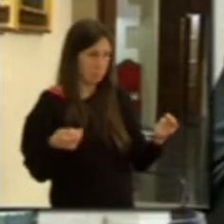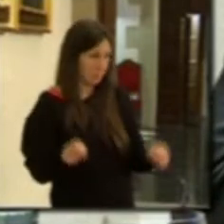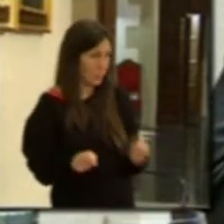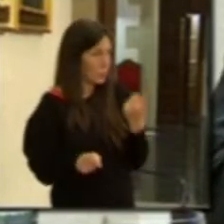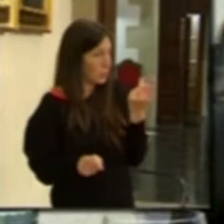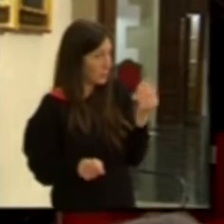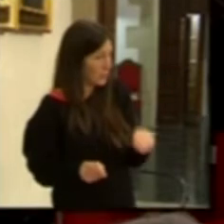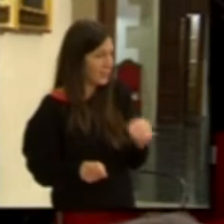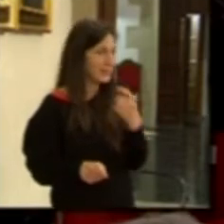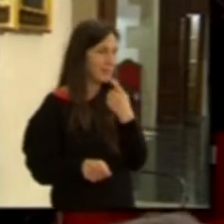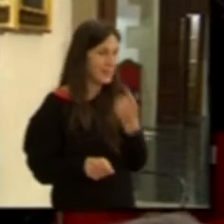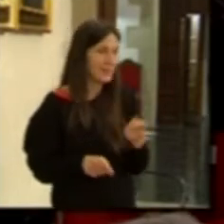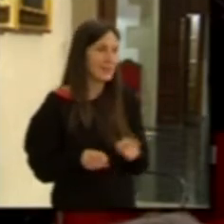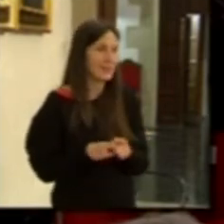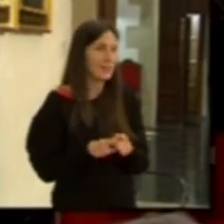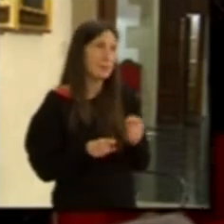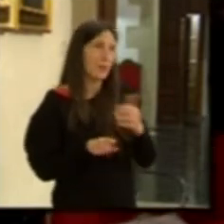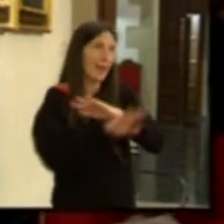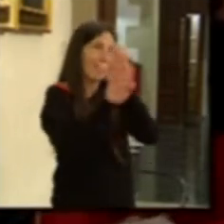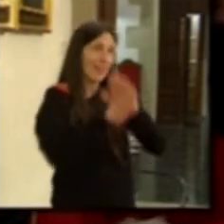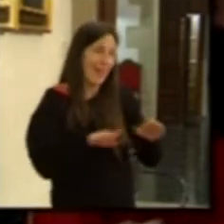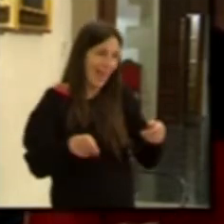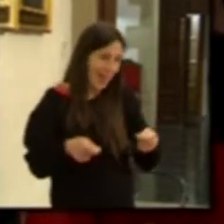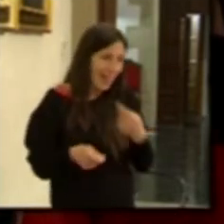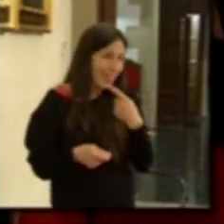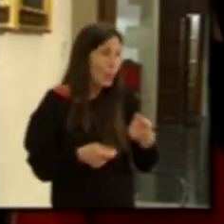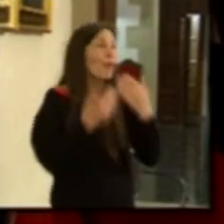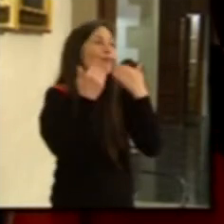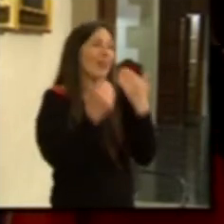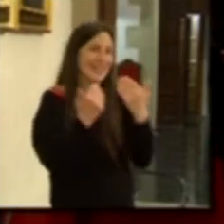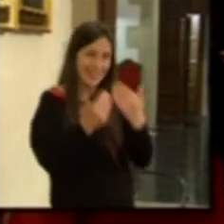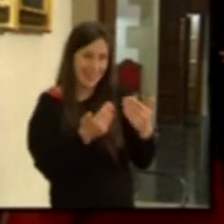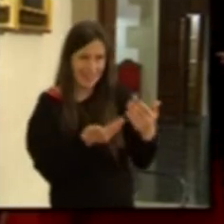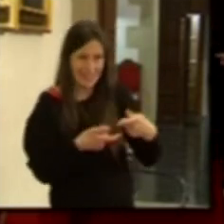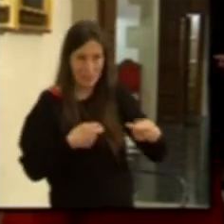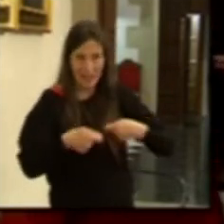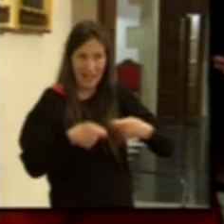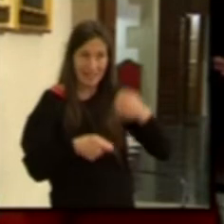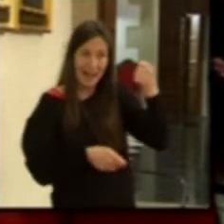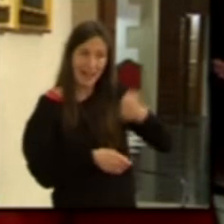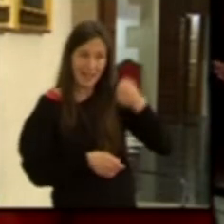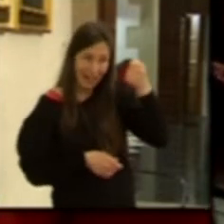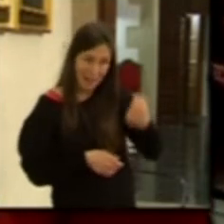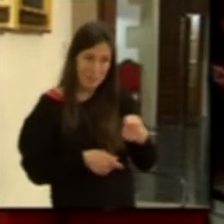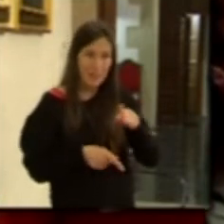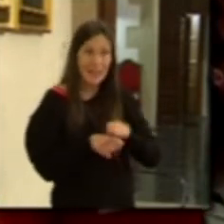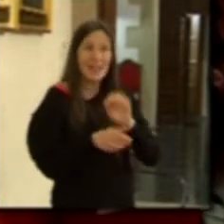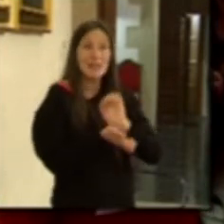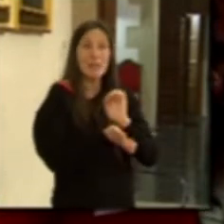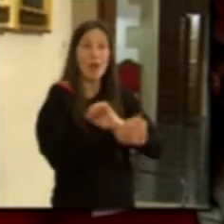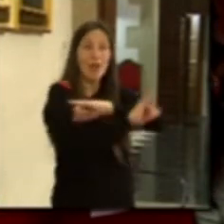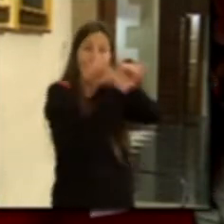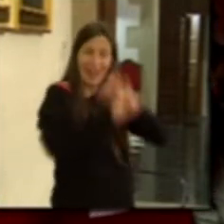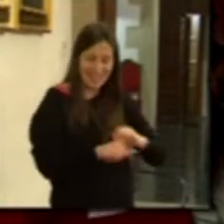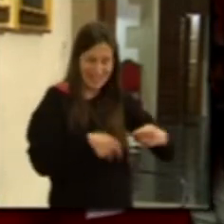cosa, que és el que s'ha de dir al final, si no m'equivoco, i és felicitar-nos pel Mercat del Ram, i espero que tinguem un feliç Mercat del Ram, no en tinc cap